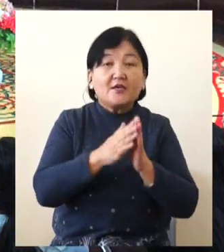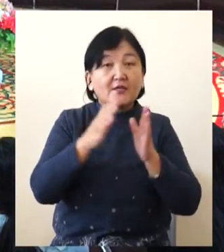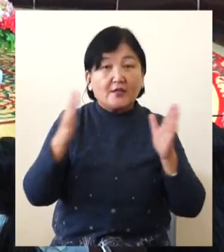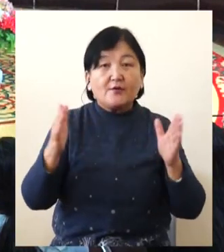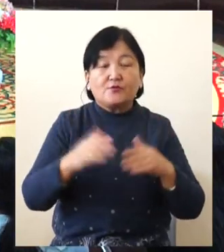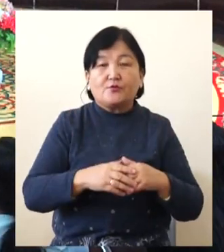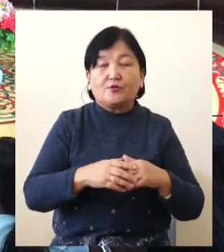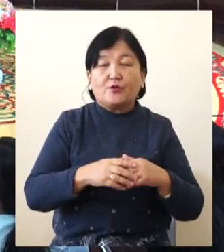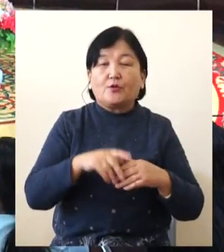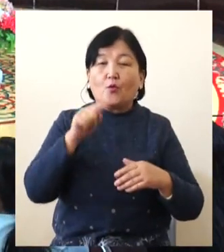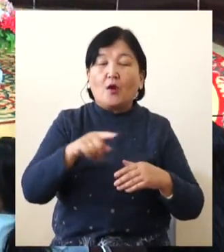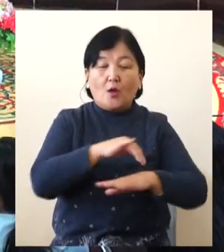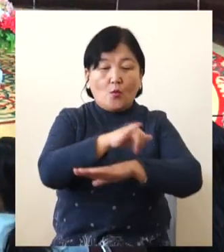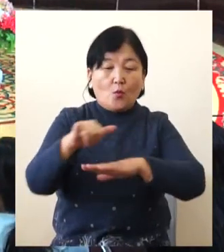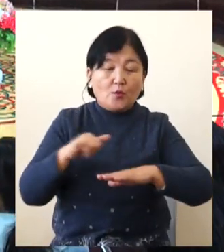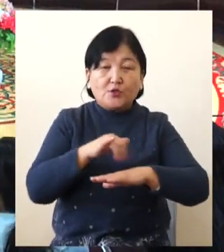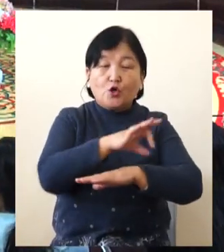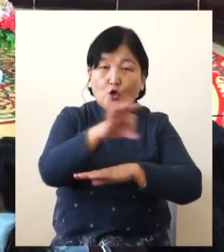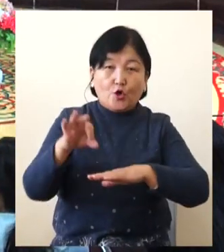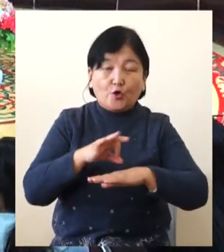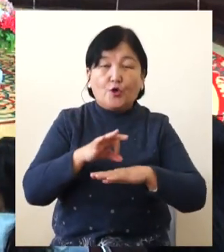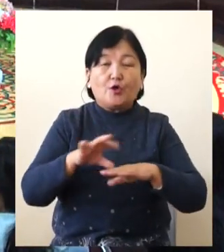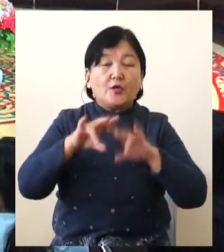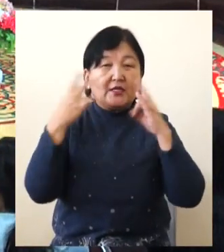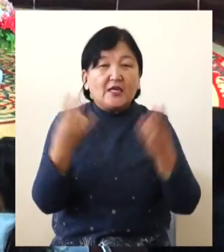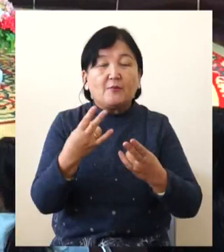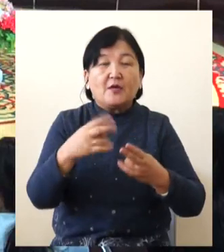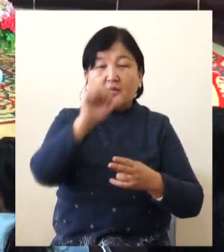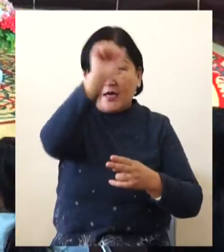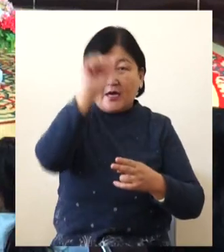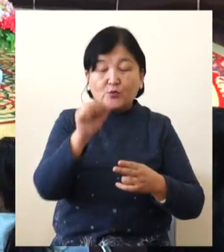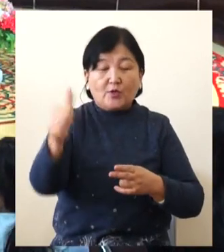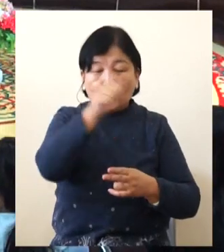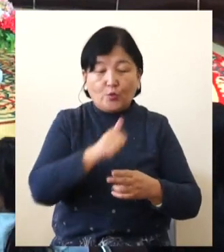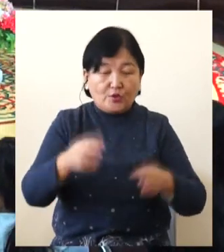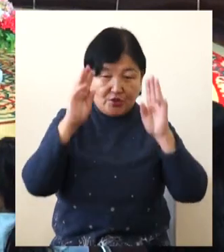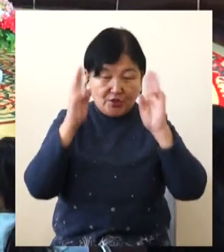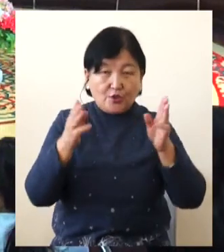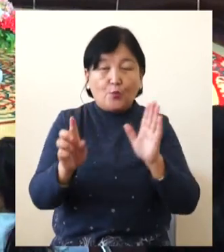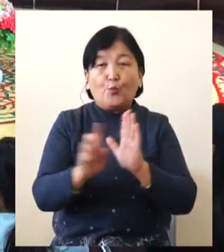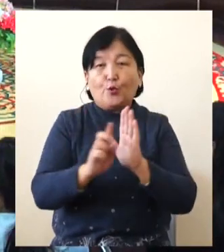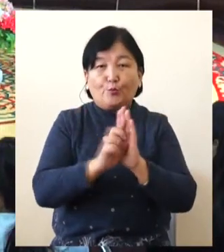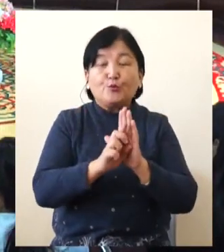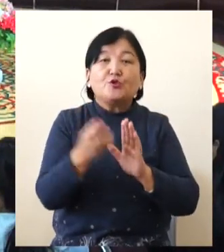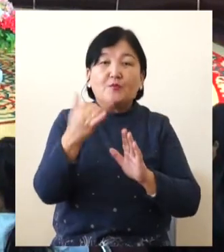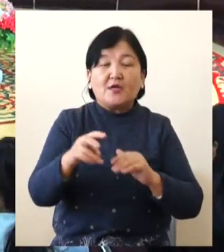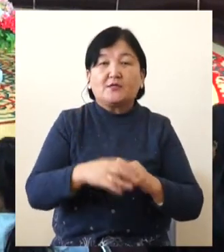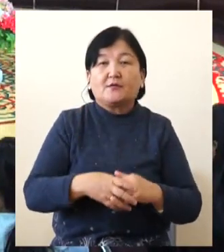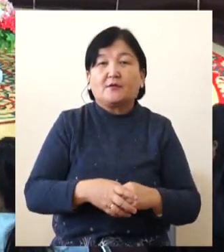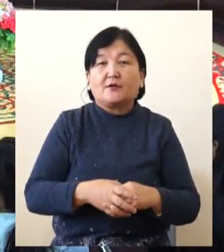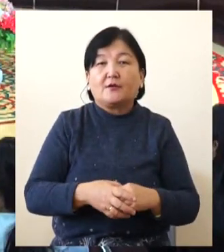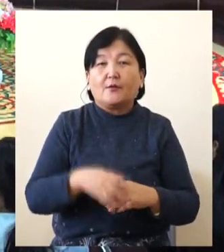бол улс орны форумд нийгмийн асуудлаас шийдвэрлэх хүч цаг үүсгэж байдаг. А манай